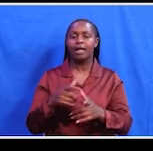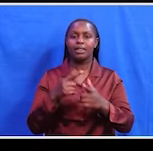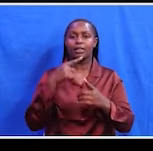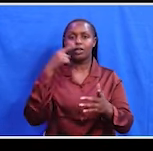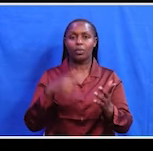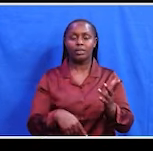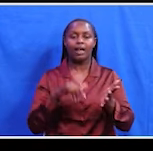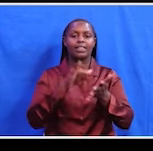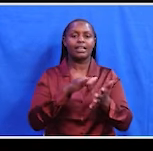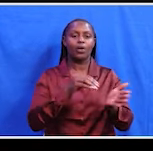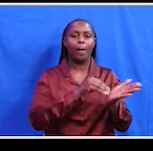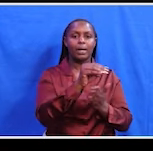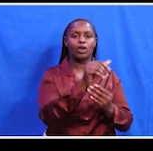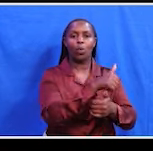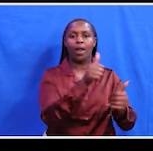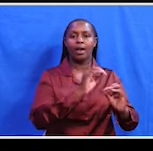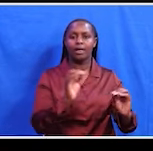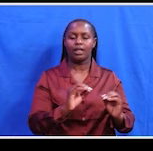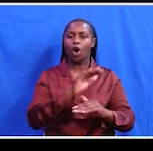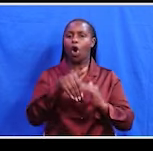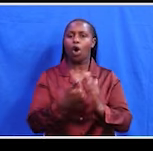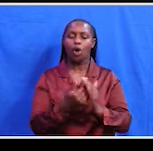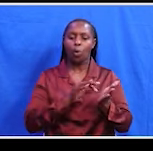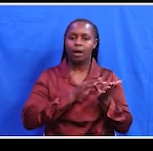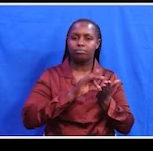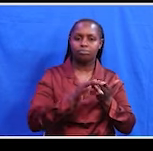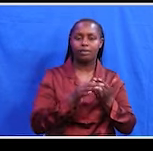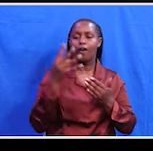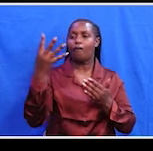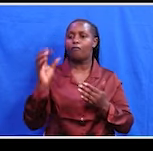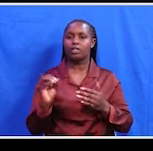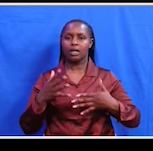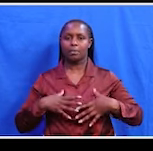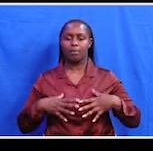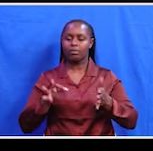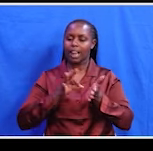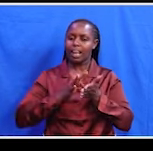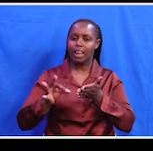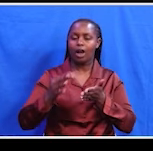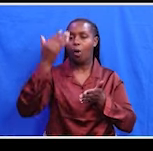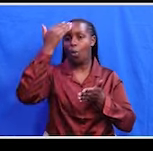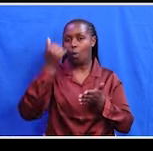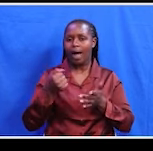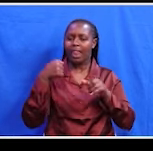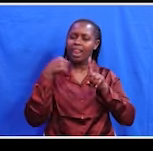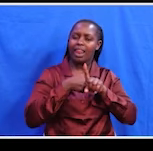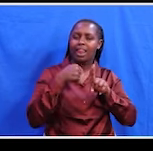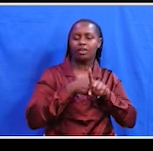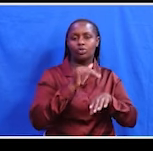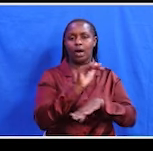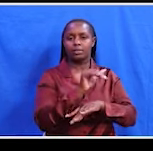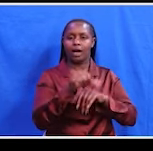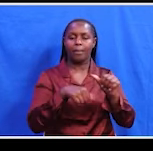mzuri, wakafutwa. Around 40 people walifutwa kazi kwa sababu